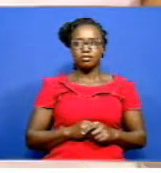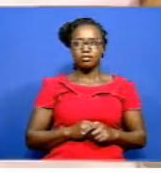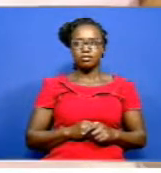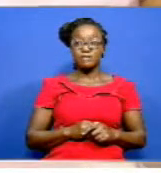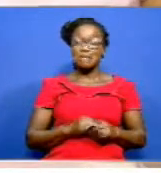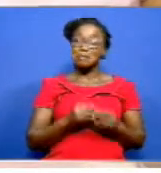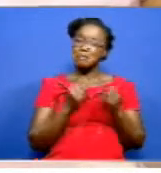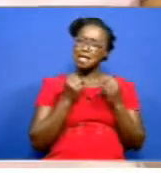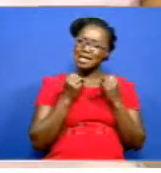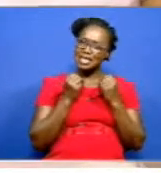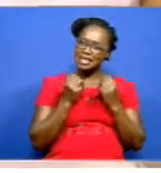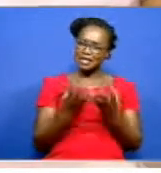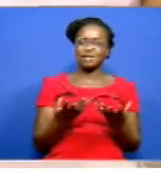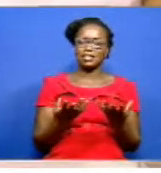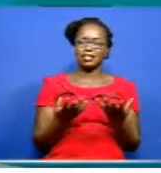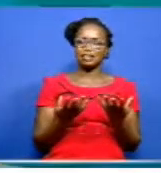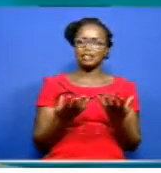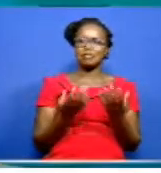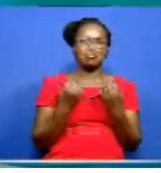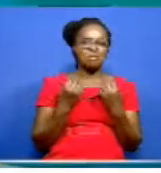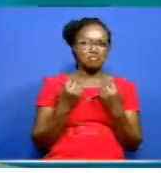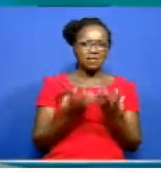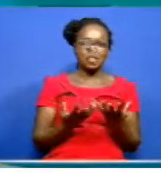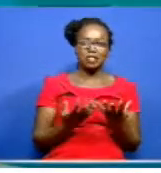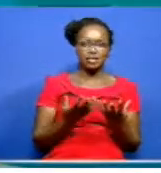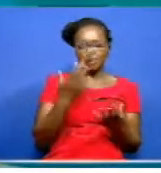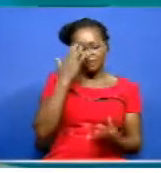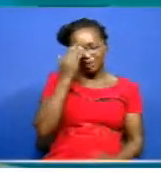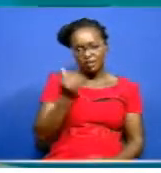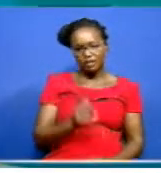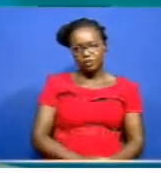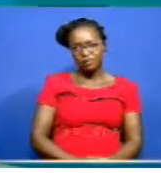Ziko nyingi. Tutasema ziko nyingi kwa sababu